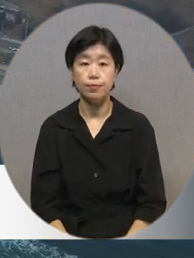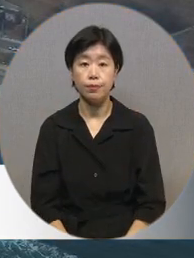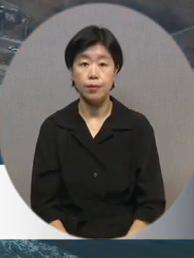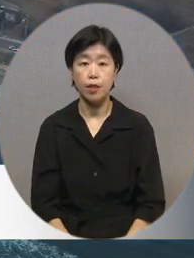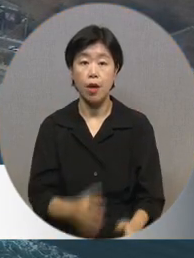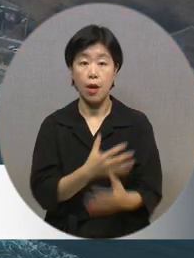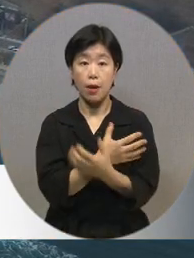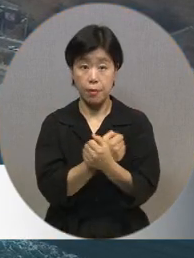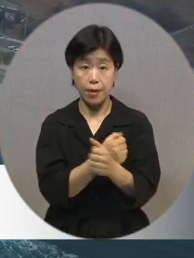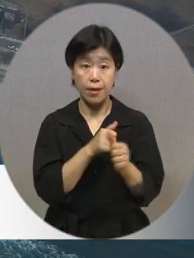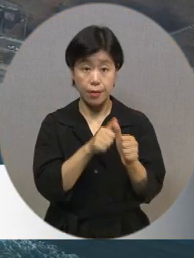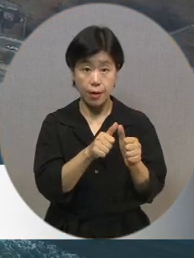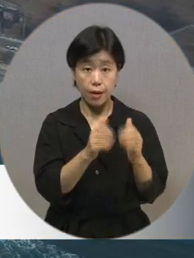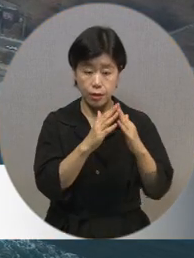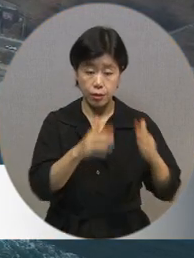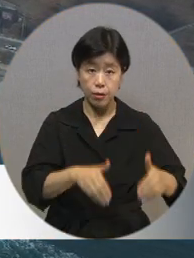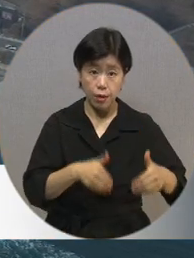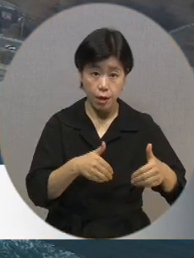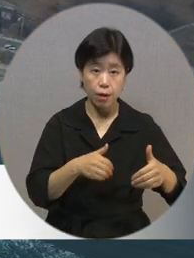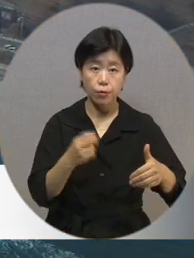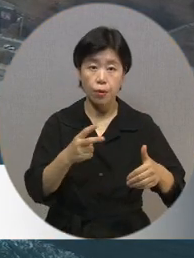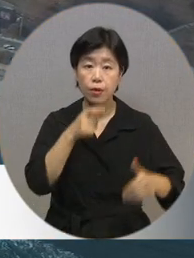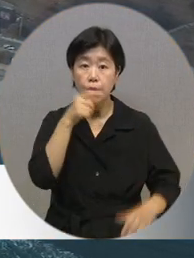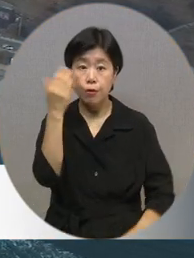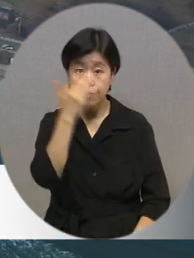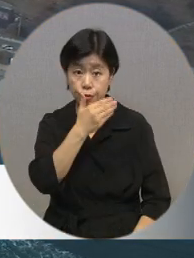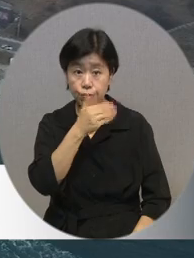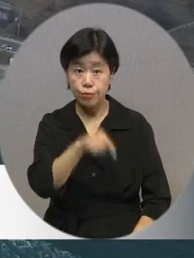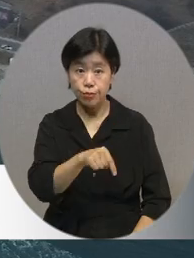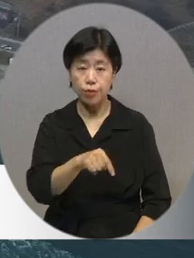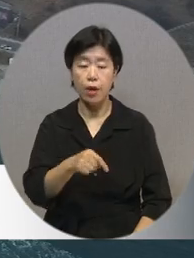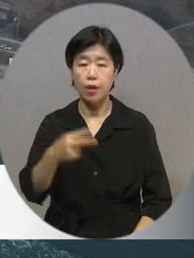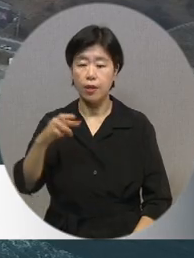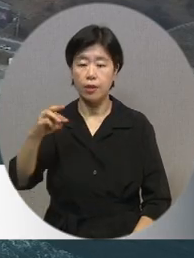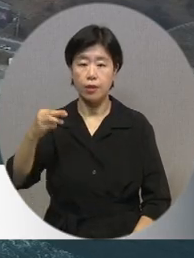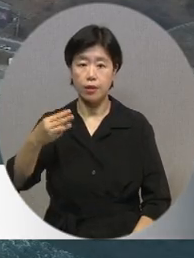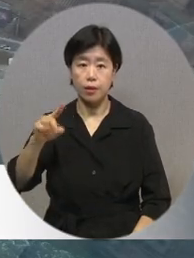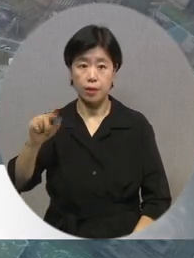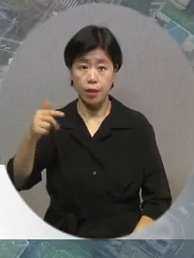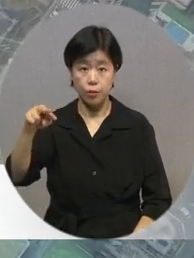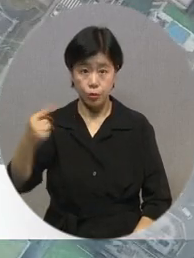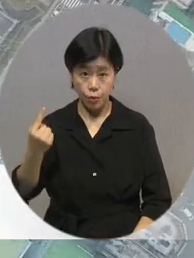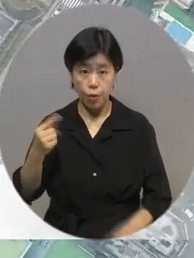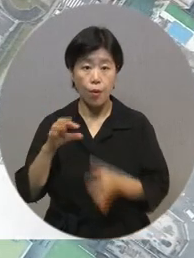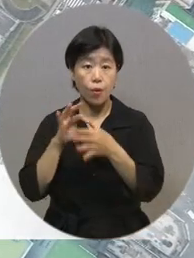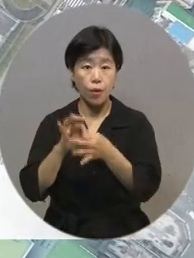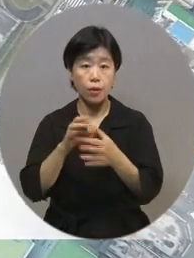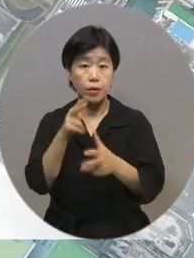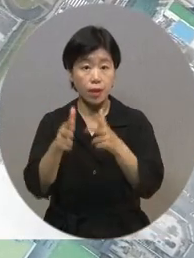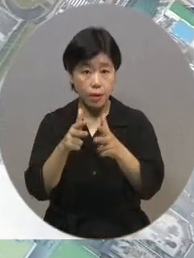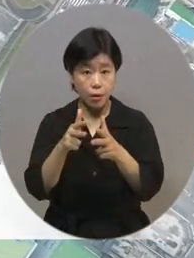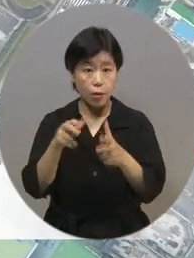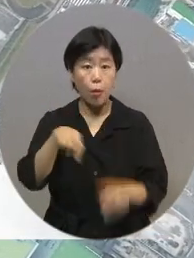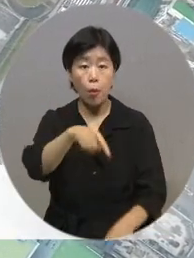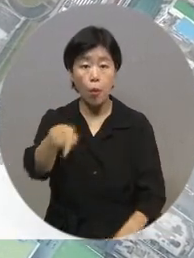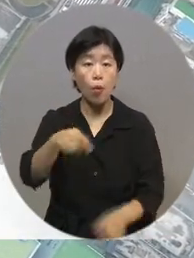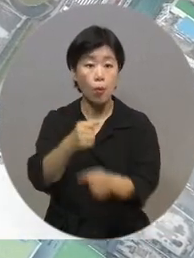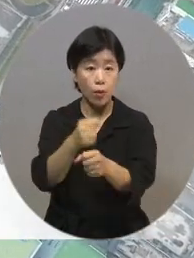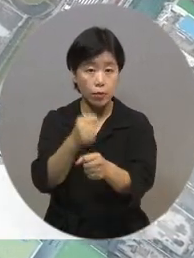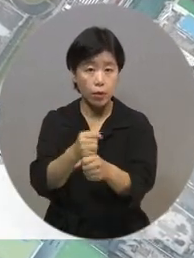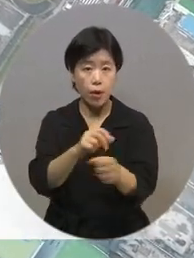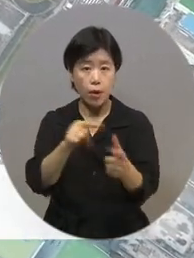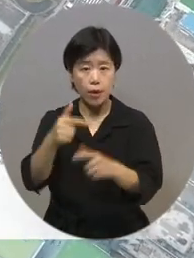협약에 따라 전남도와 여수시는 탄소 포집 활용 산업 생태계 조성, 기술 개발 과제 선정